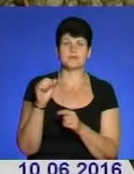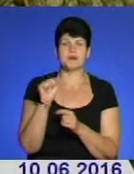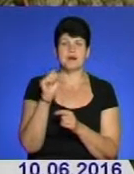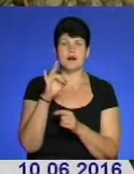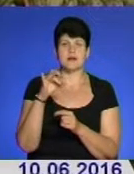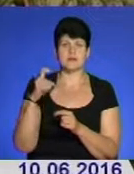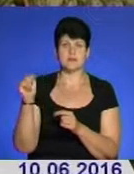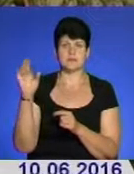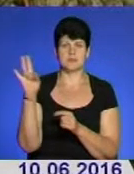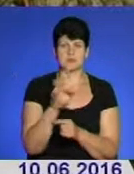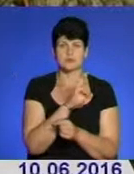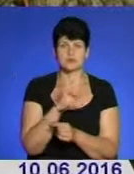Військовослужбовців, які повернулися із зони АТО, представники влади нагородили грамотами та подяками за сумлінне виконання